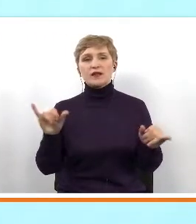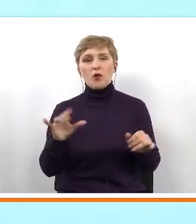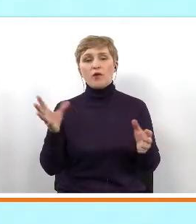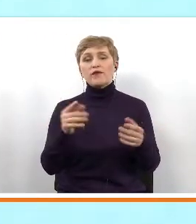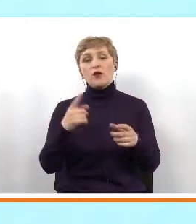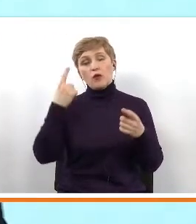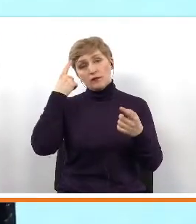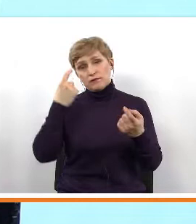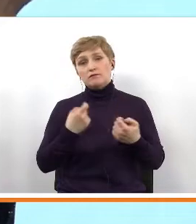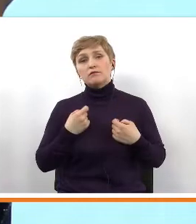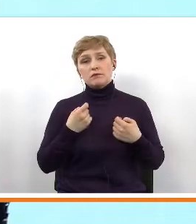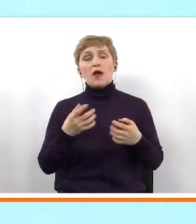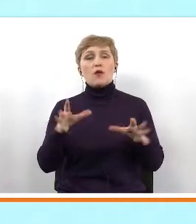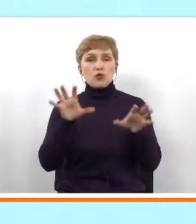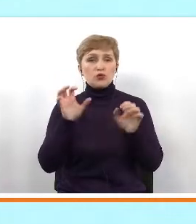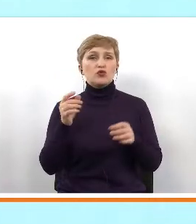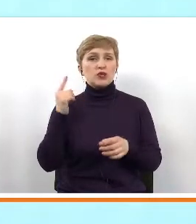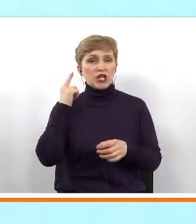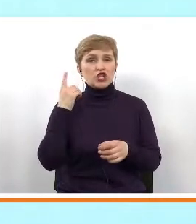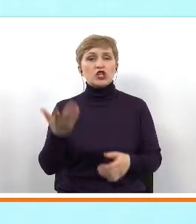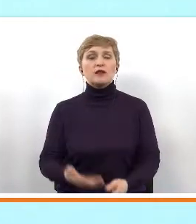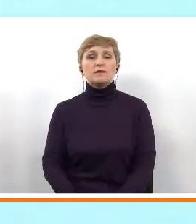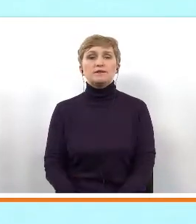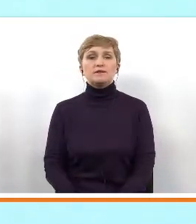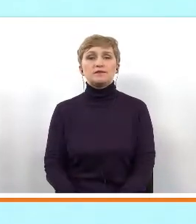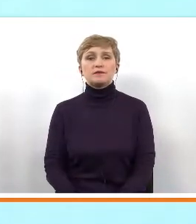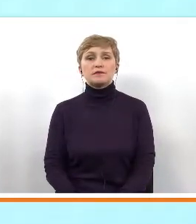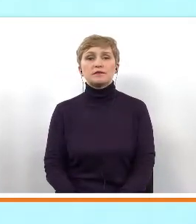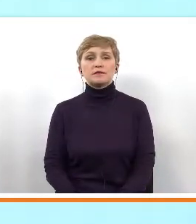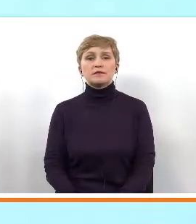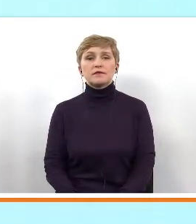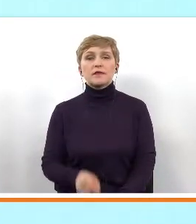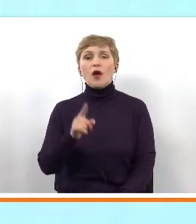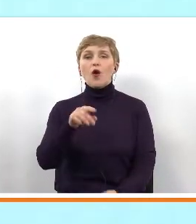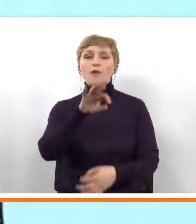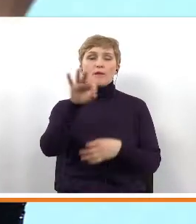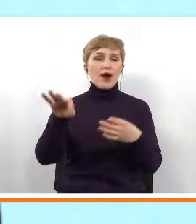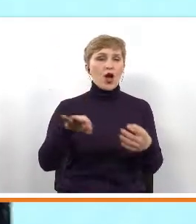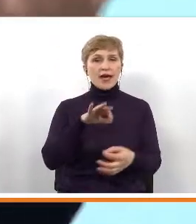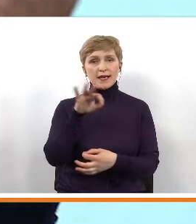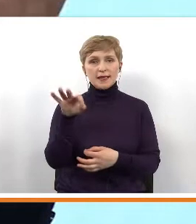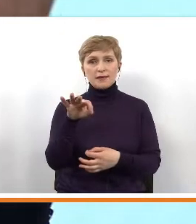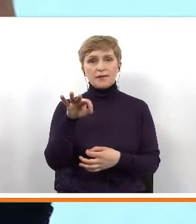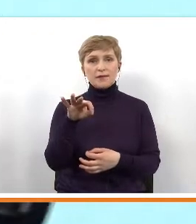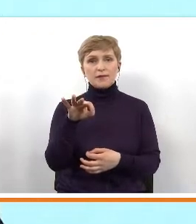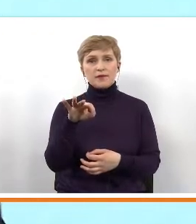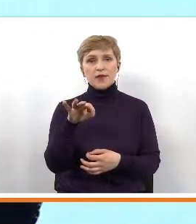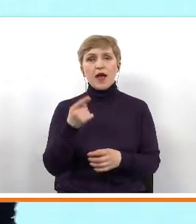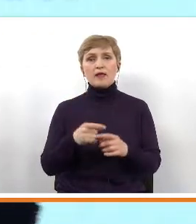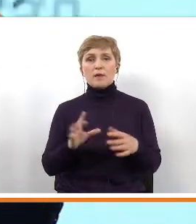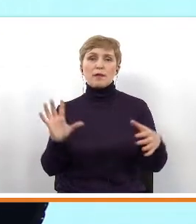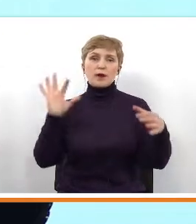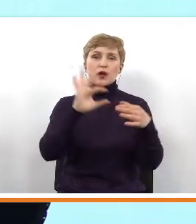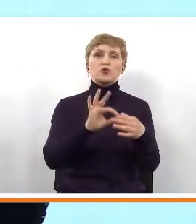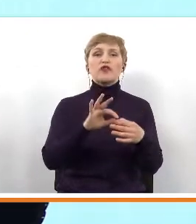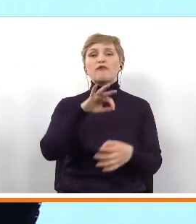все услышал. Он, собственно говоря, в проект, это было подгружено в